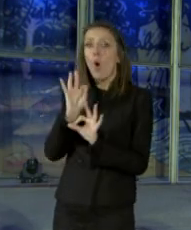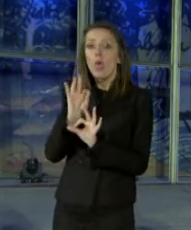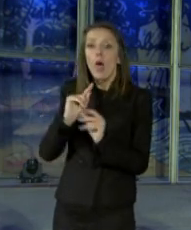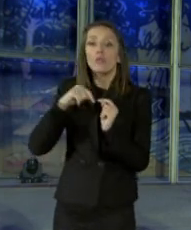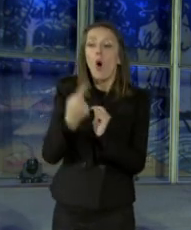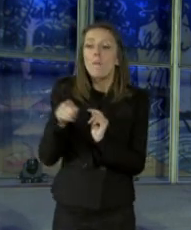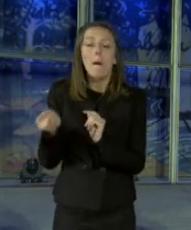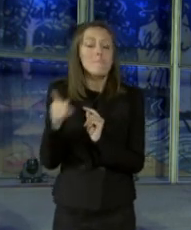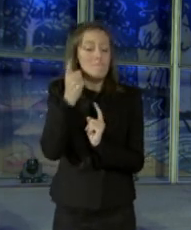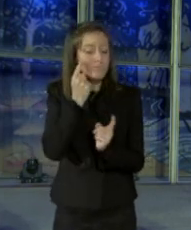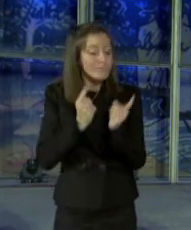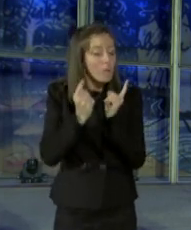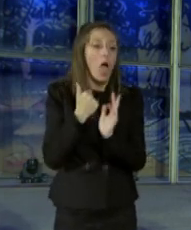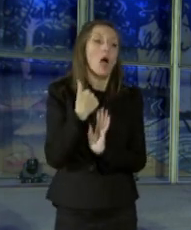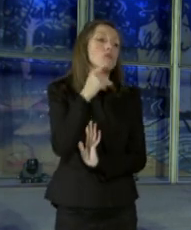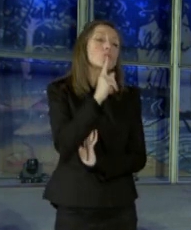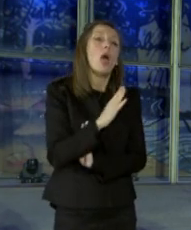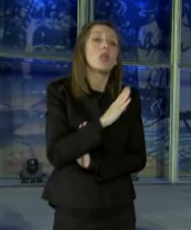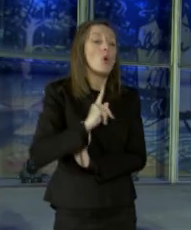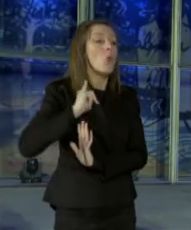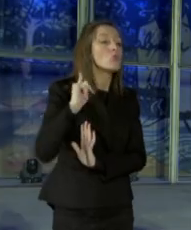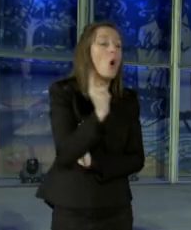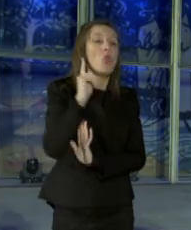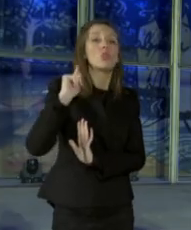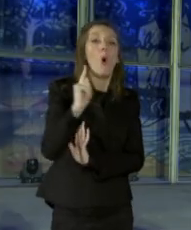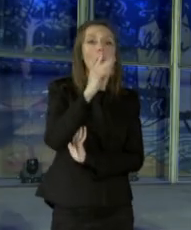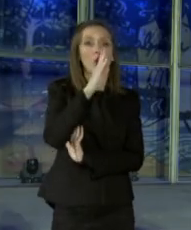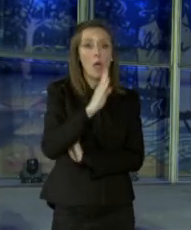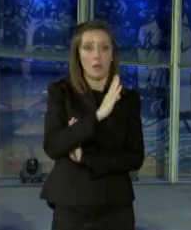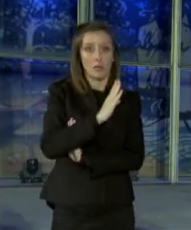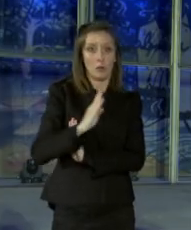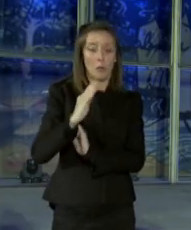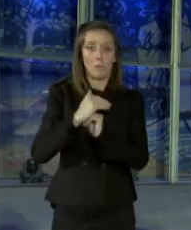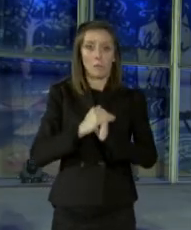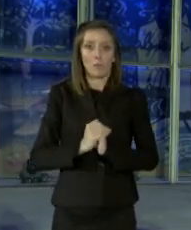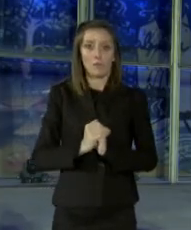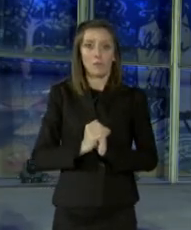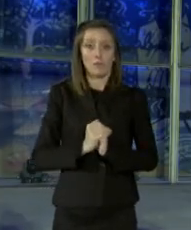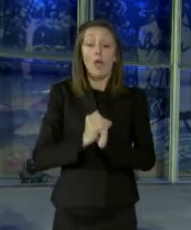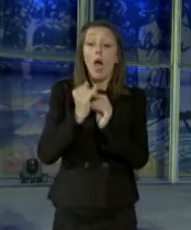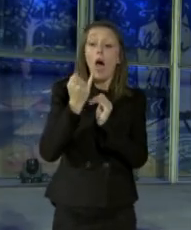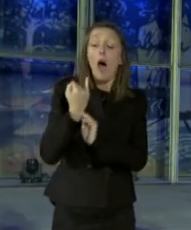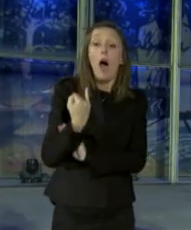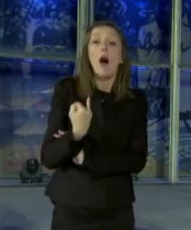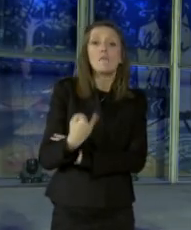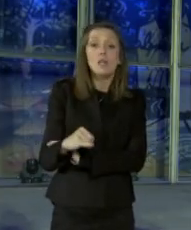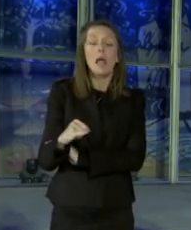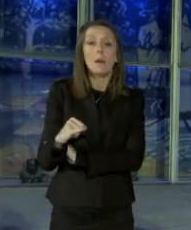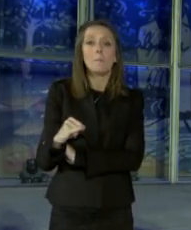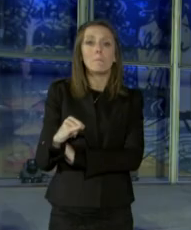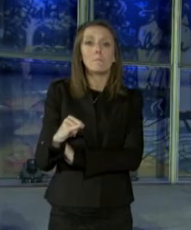il bear etico tutti liberistico tutti infine mi accesso